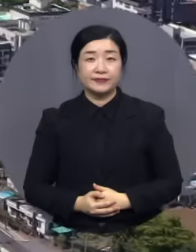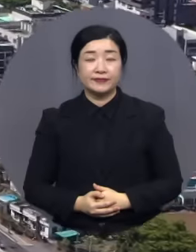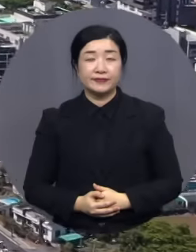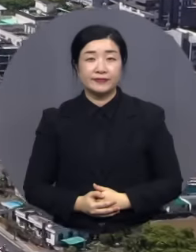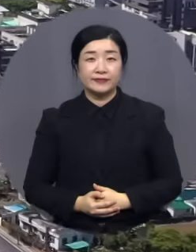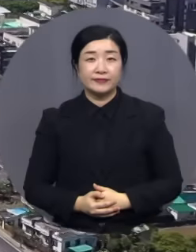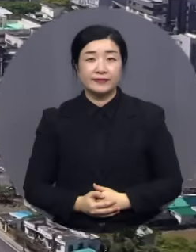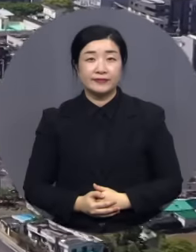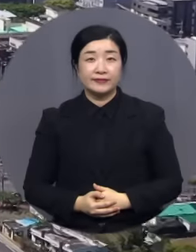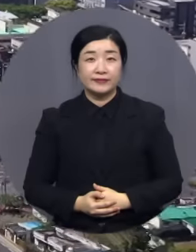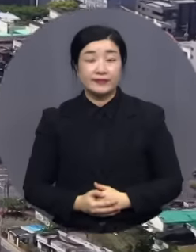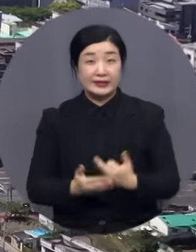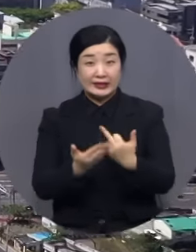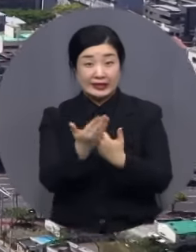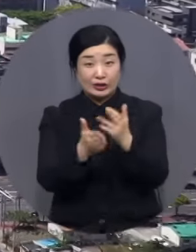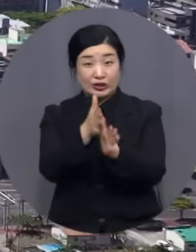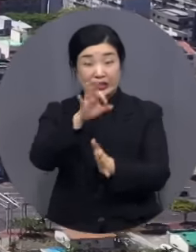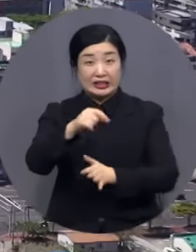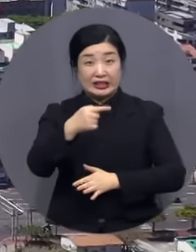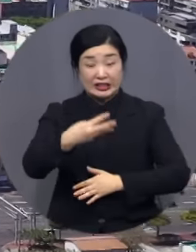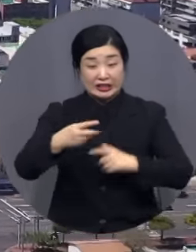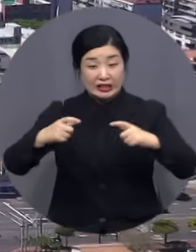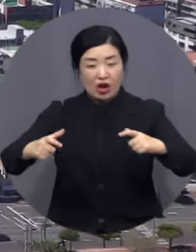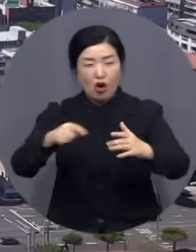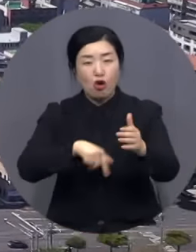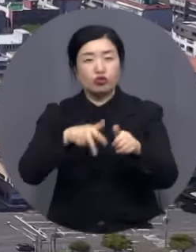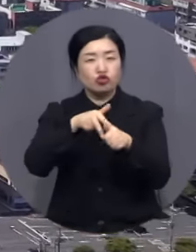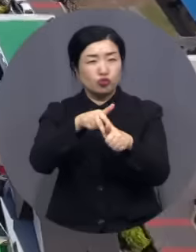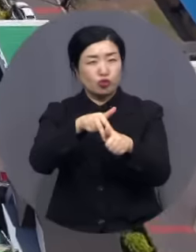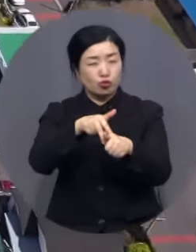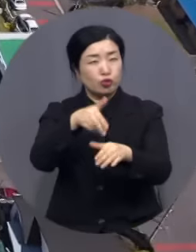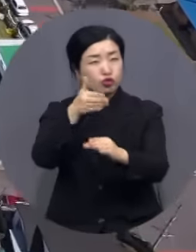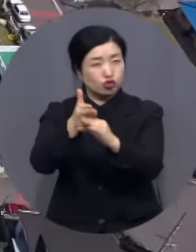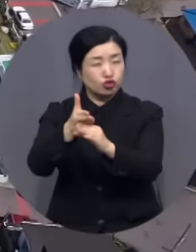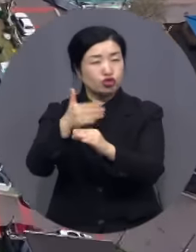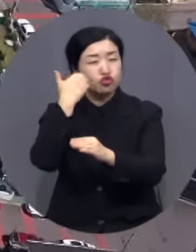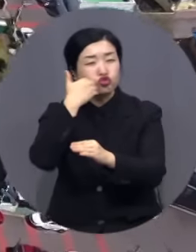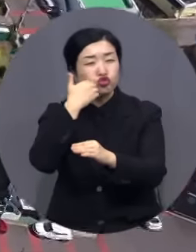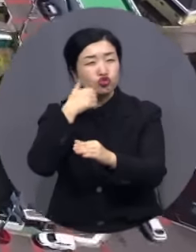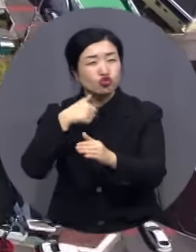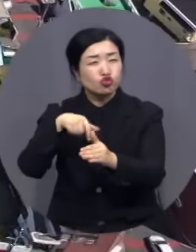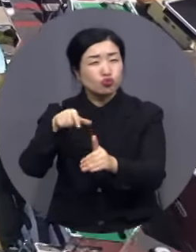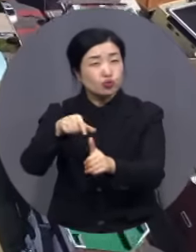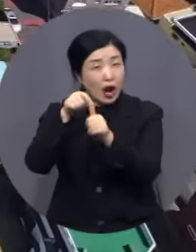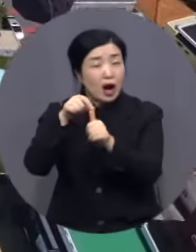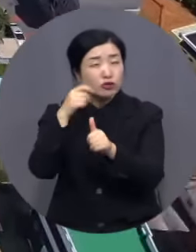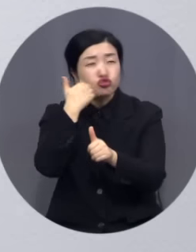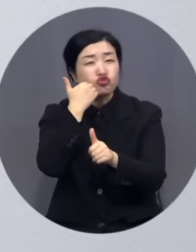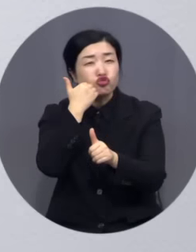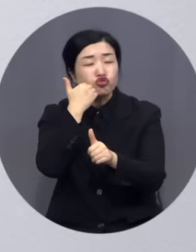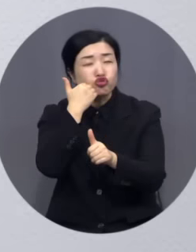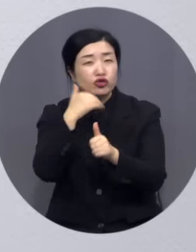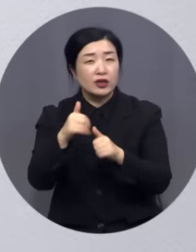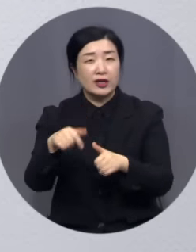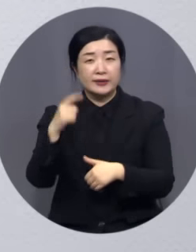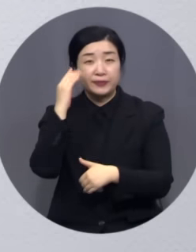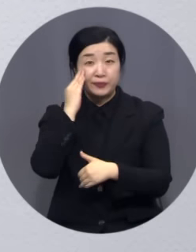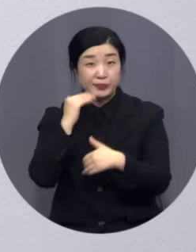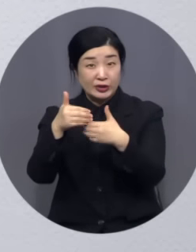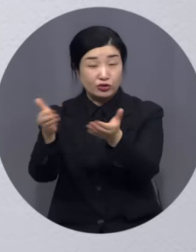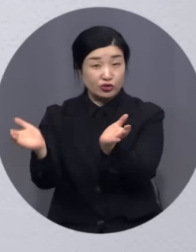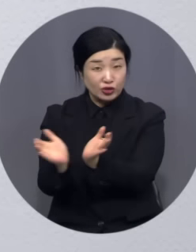조입니다 제주시지역 구에 출마가 예상되는 후보 가운데 누구에게 투표하겠다는 질문에 대해 더불어민주당